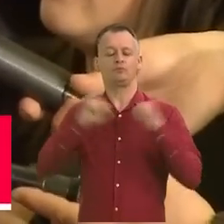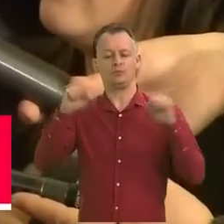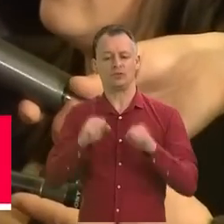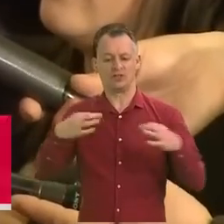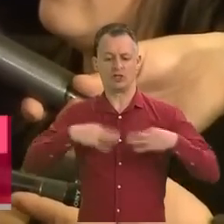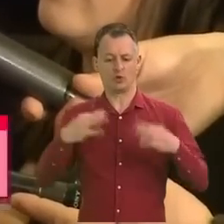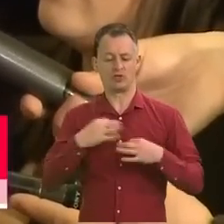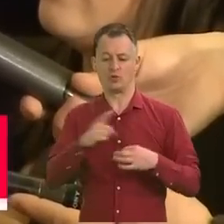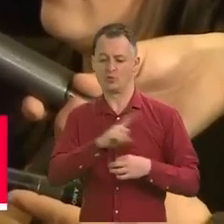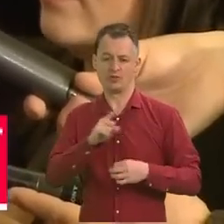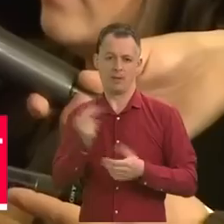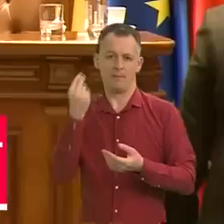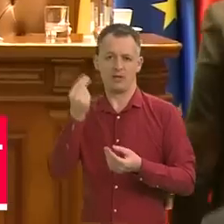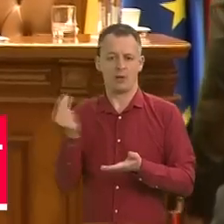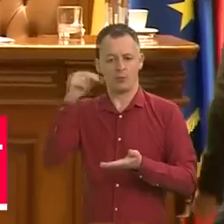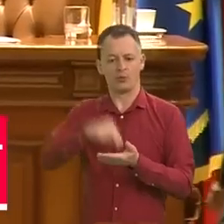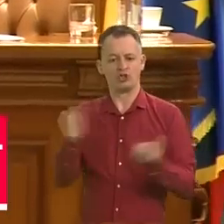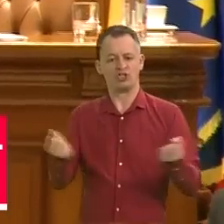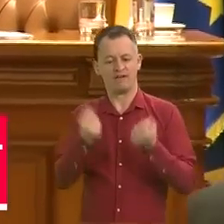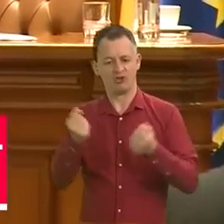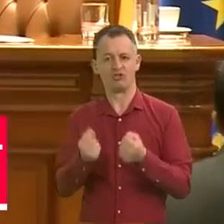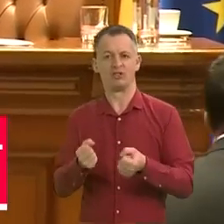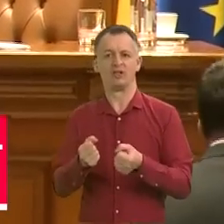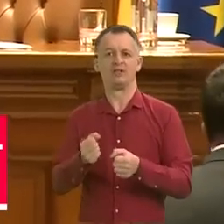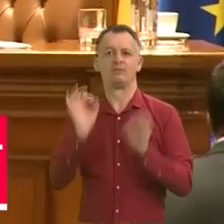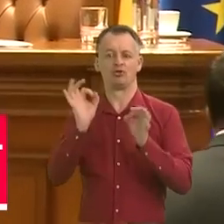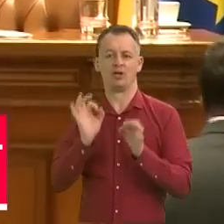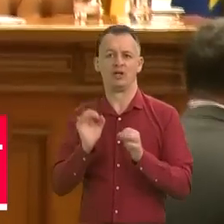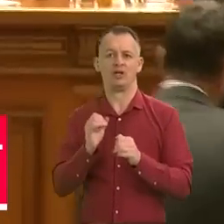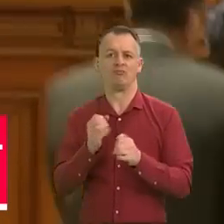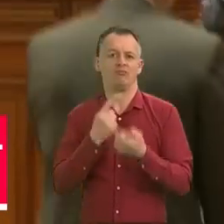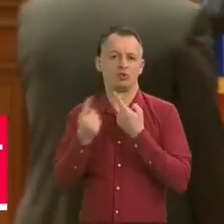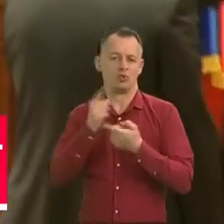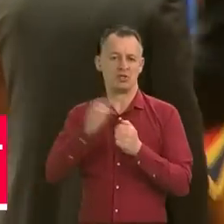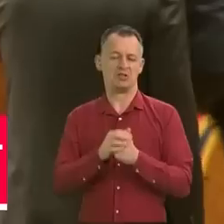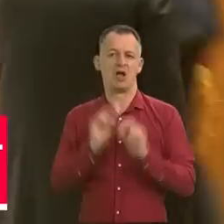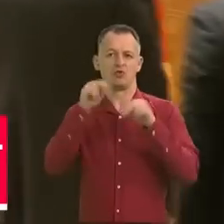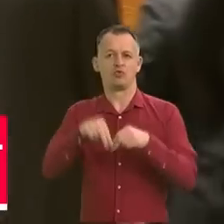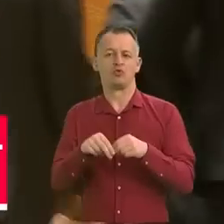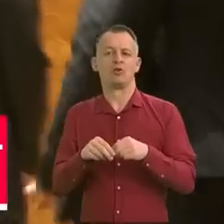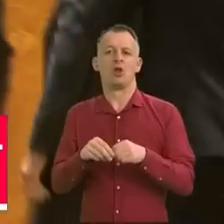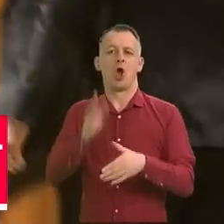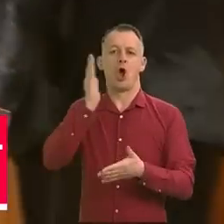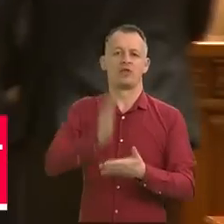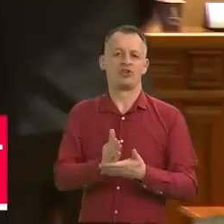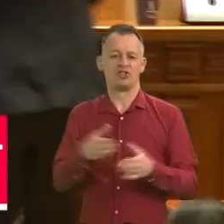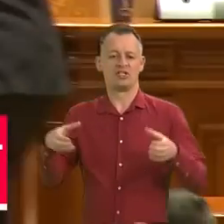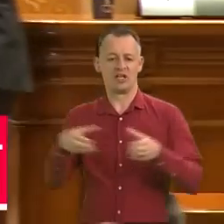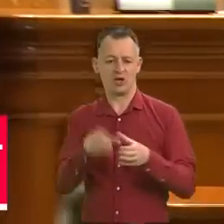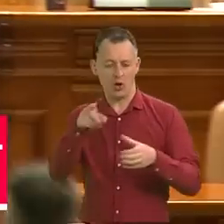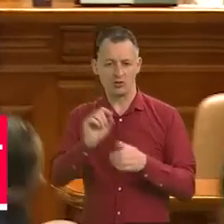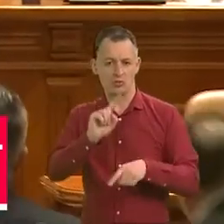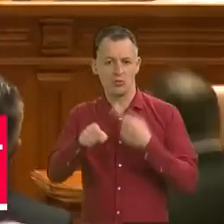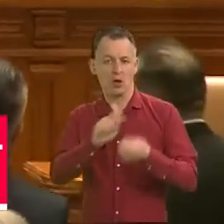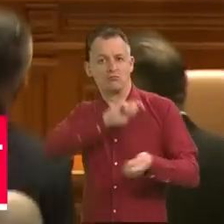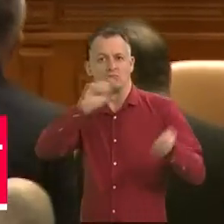serviciile în acțiunea penală. De aceea ne-am abținut. Nu înțeleg această procedură. S-a ajuns la o anumită decizie în coaliție, după aceea